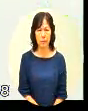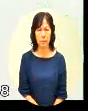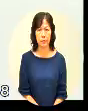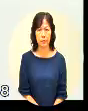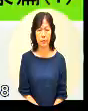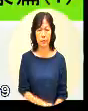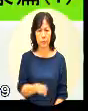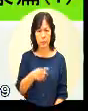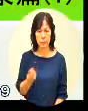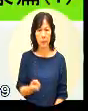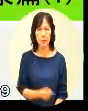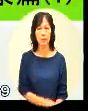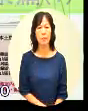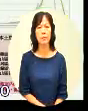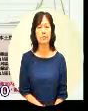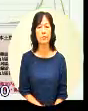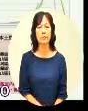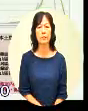好，请下一张。